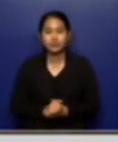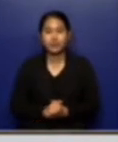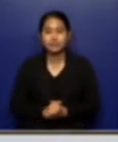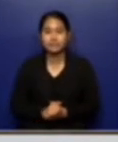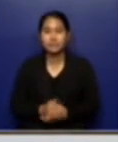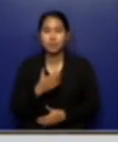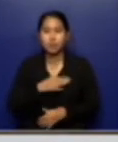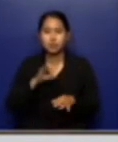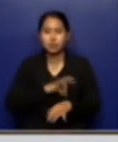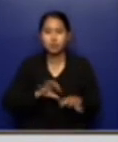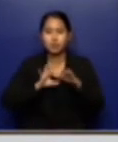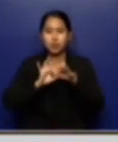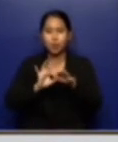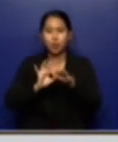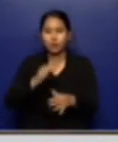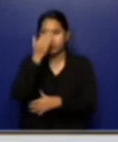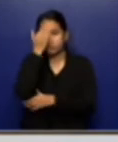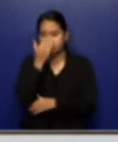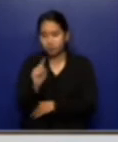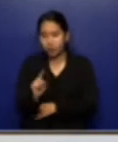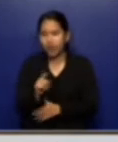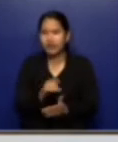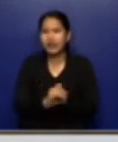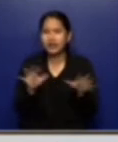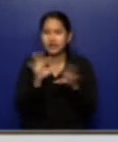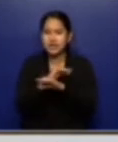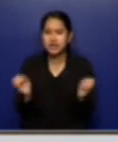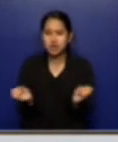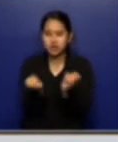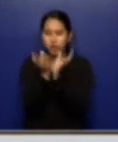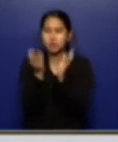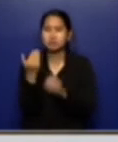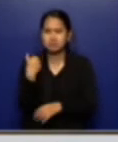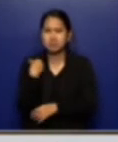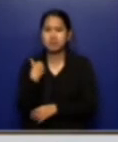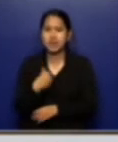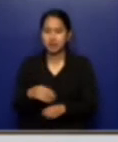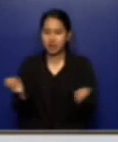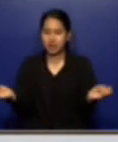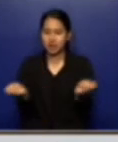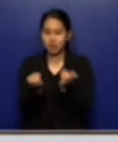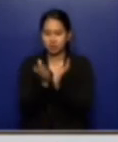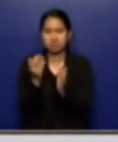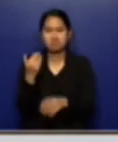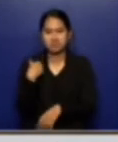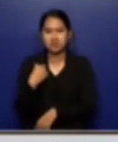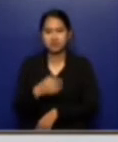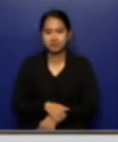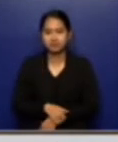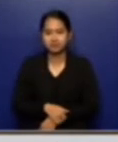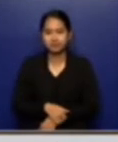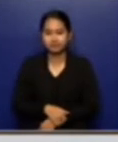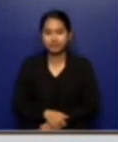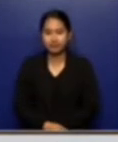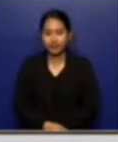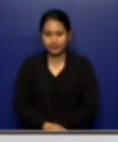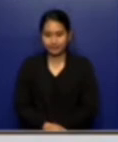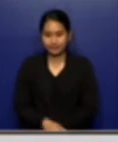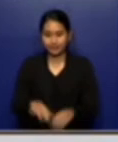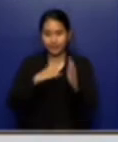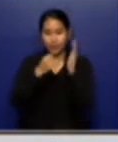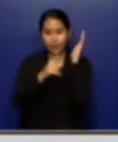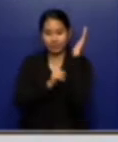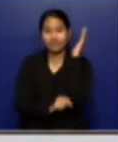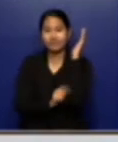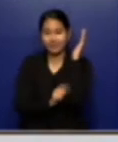มเป็นห่วงเป็นใยมากเพราะว่ามันเกิดความเสียหายให้กับประเทศมากท่านประธานจังหวัดตรังอ่ะปลู